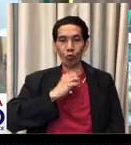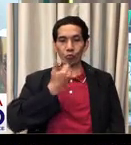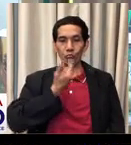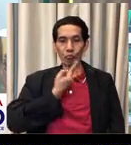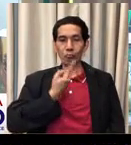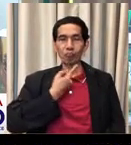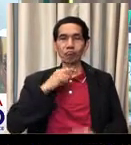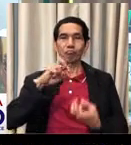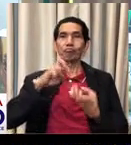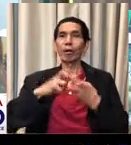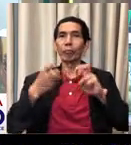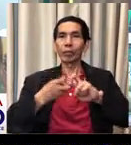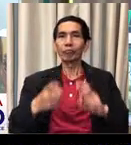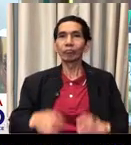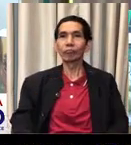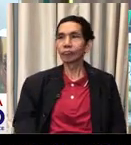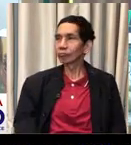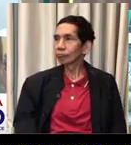ngayon.